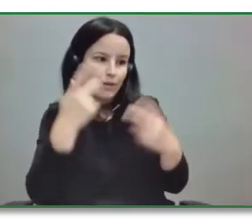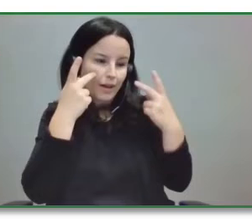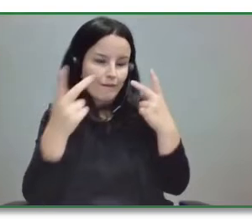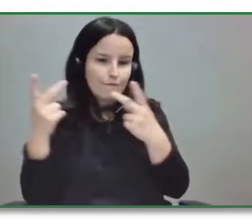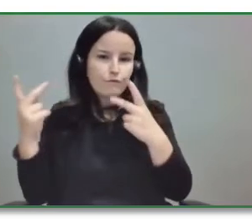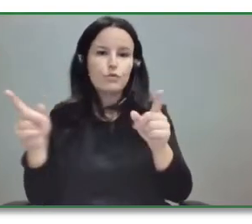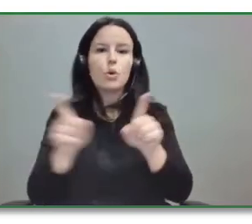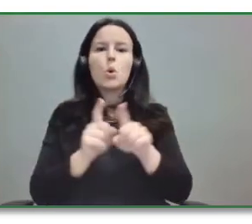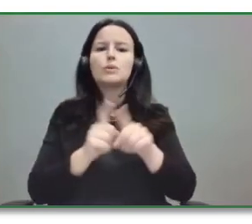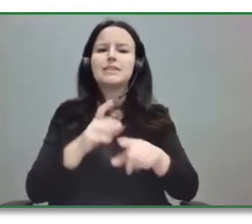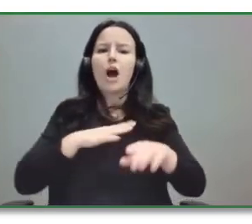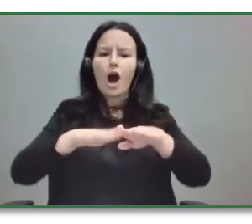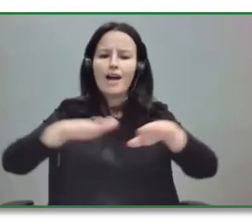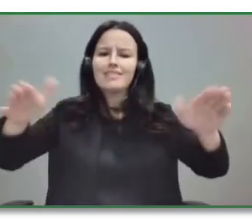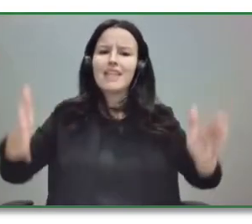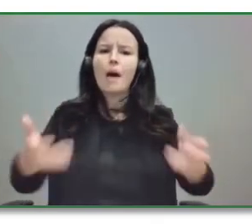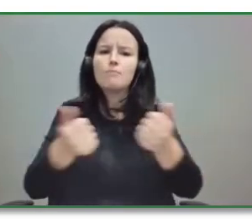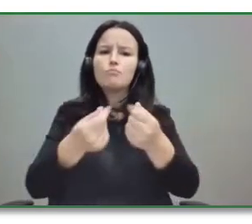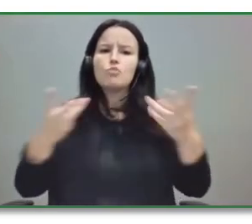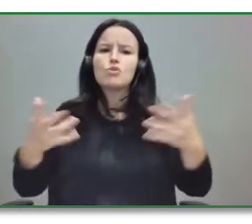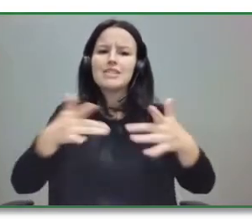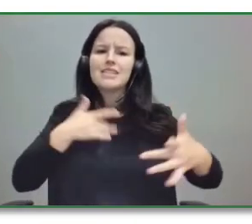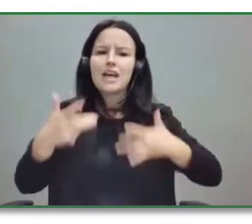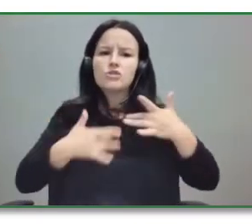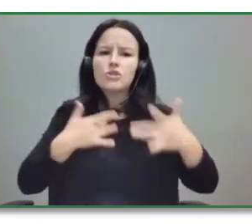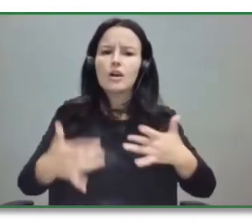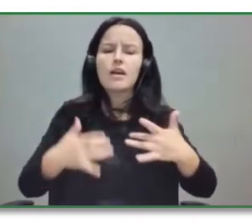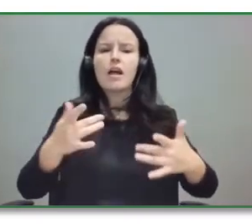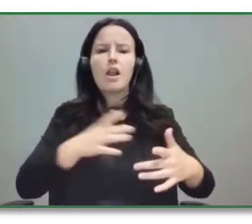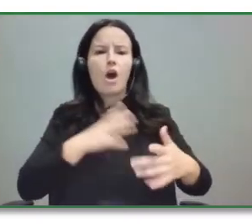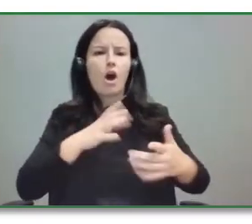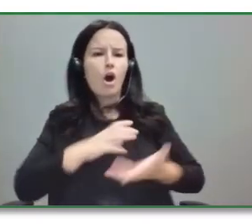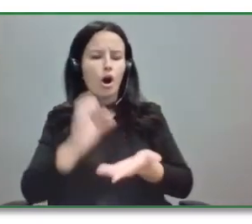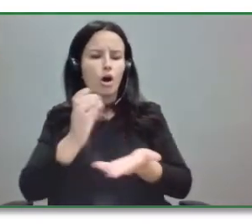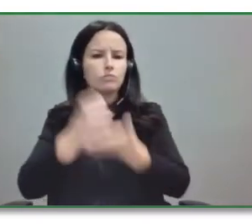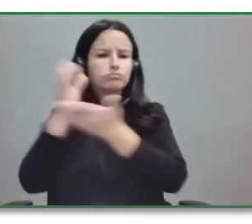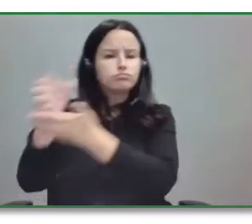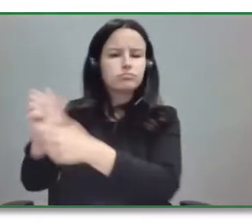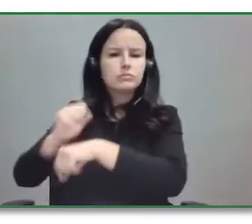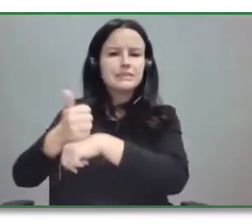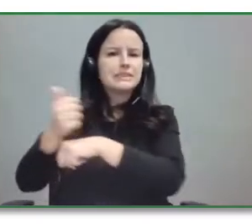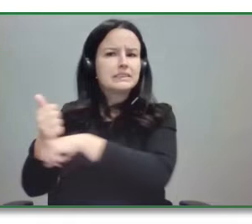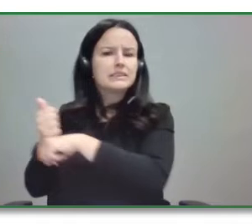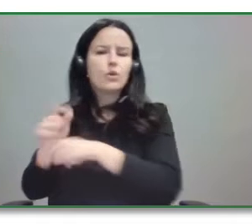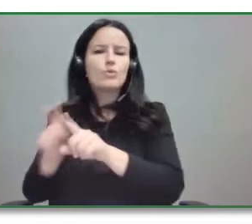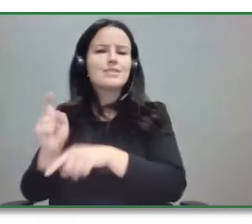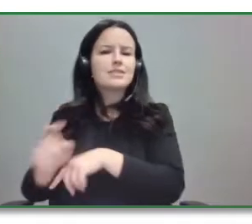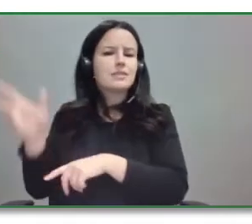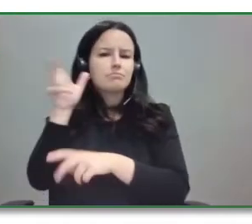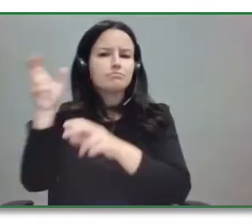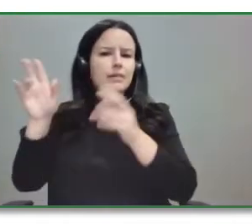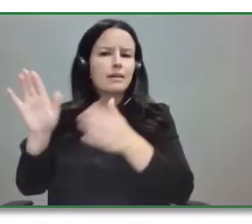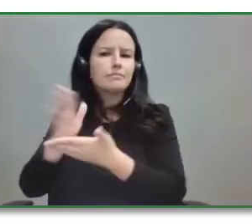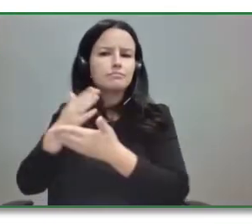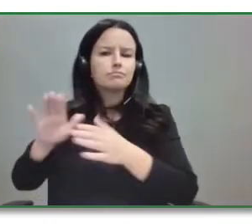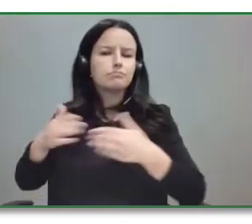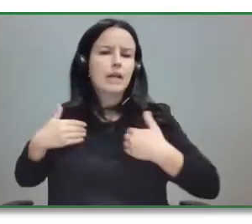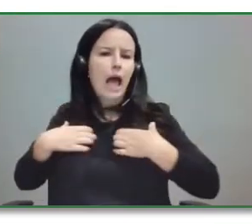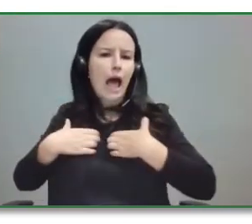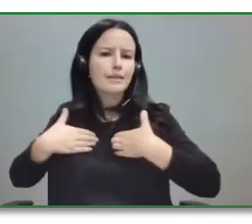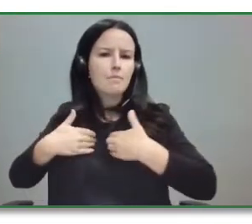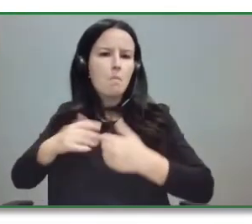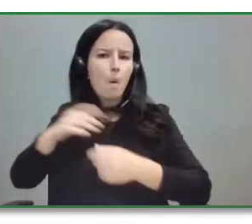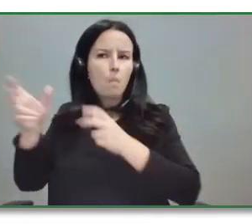table multisensorielle contenant des crânes, des peaux, une station d'écoute avec des sons d'animaux de la région. Nous avons travaillé avec la Golden Gate